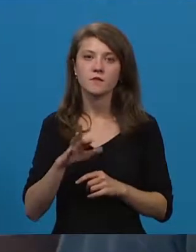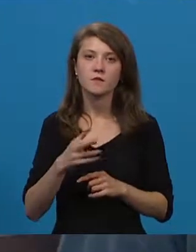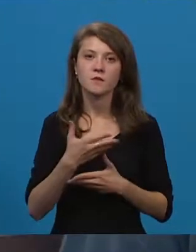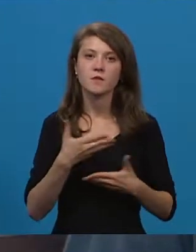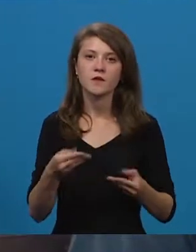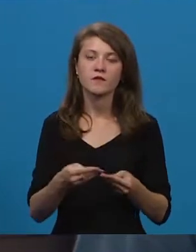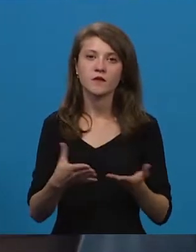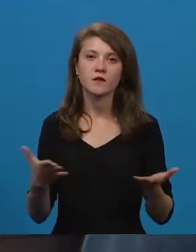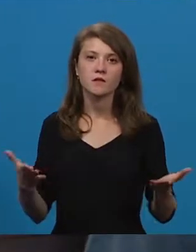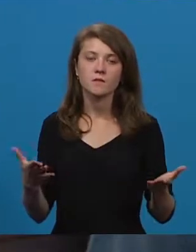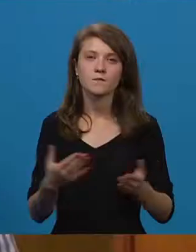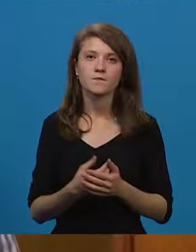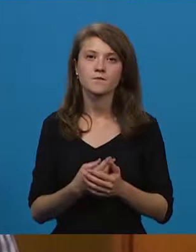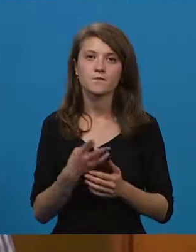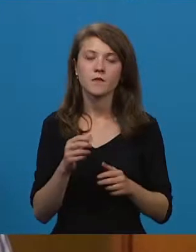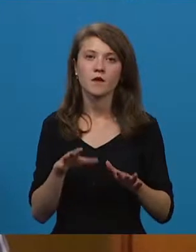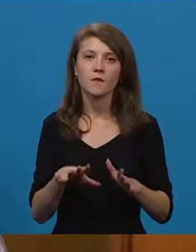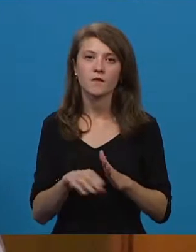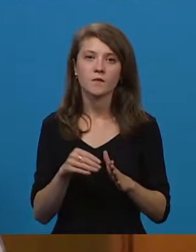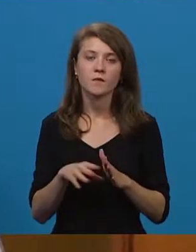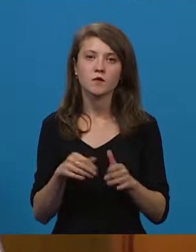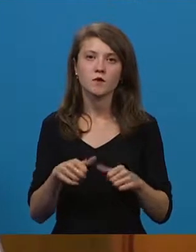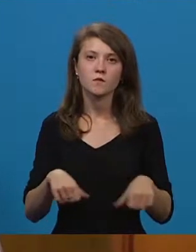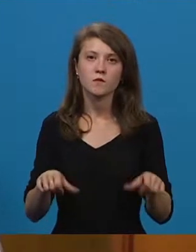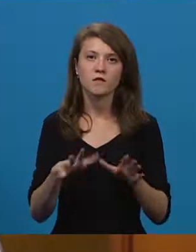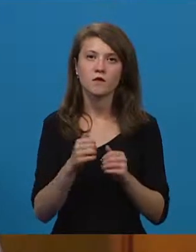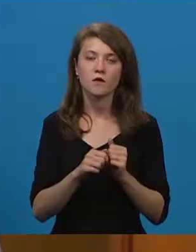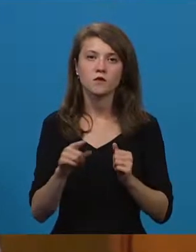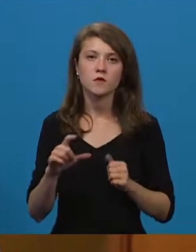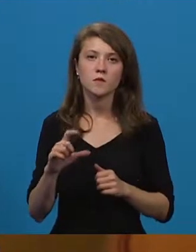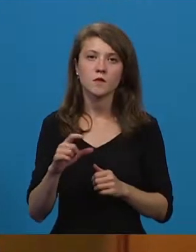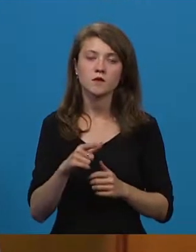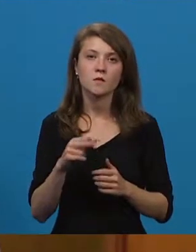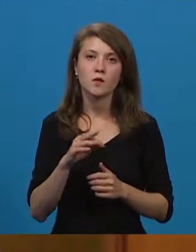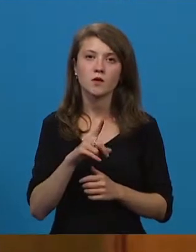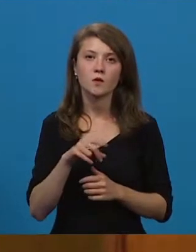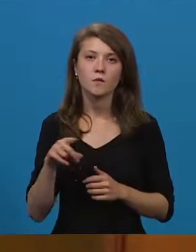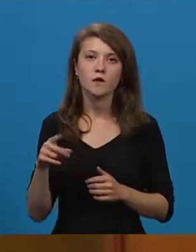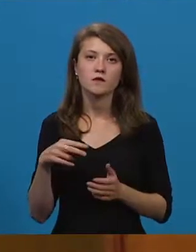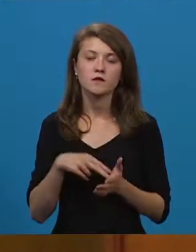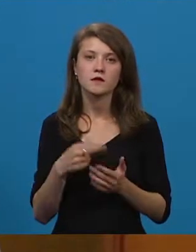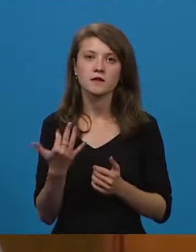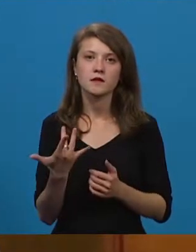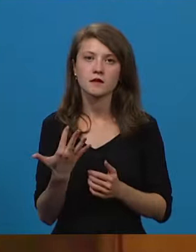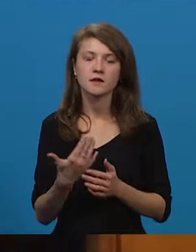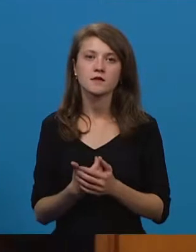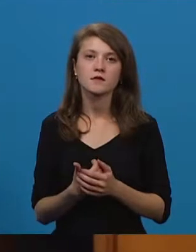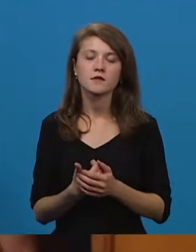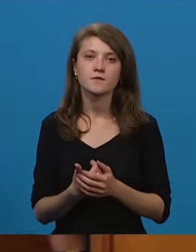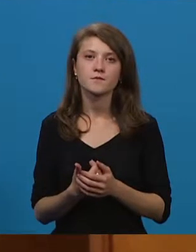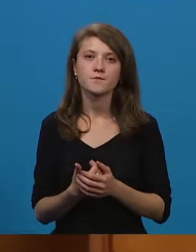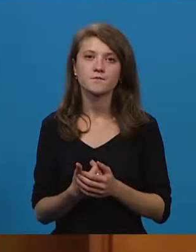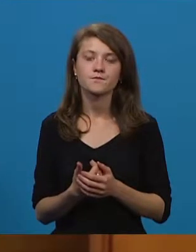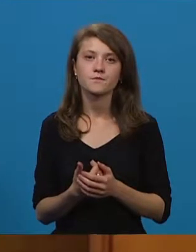видамо на дільничній виборчій комісії. Відповідно, в кожній пачці вона пронумерована, стоїть кількість бюлетенів.